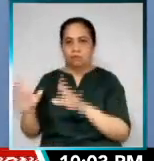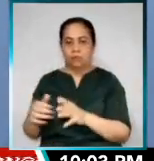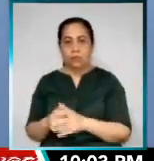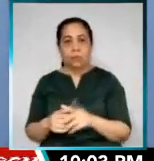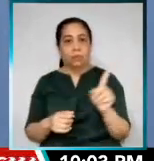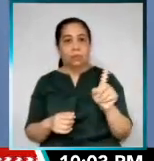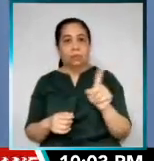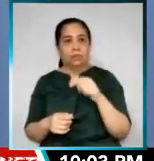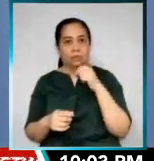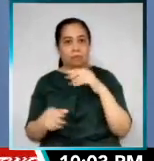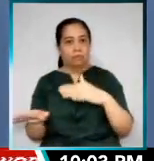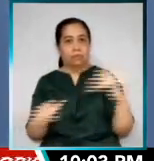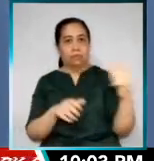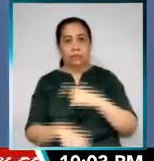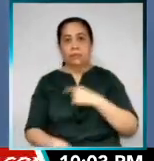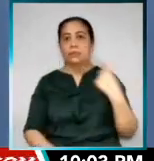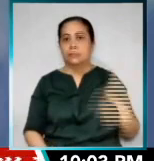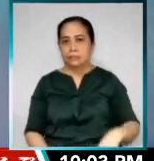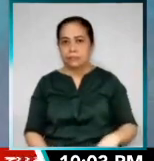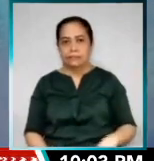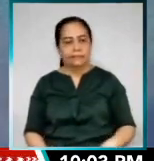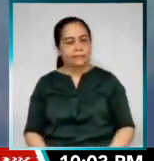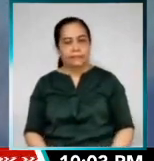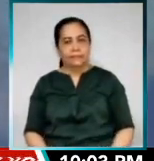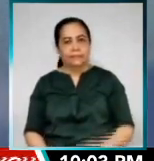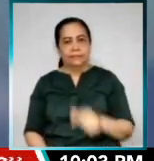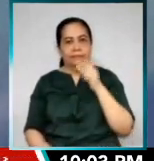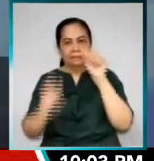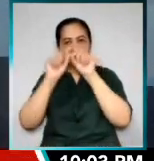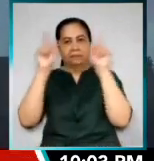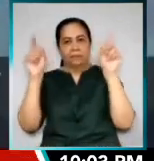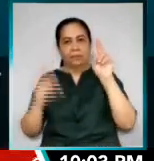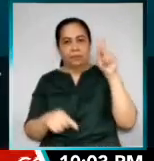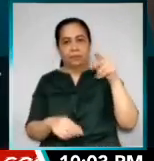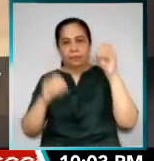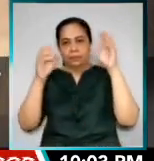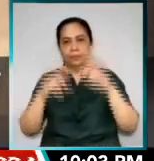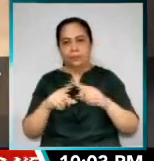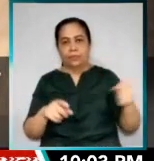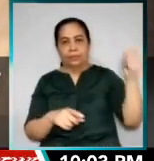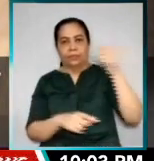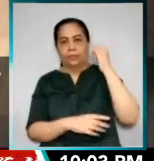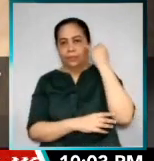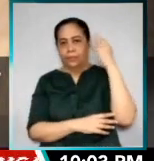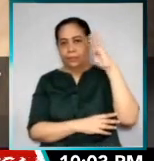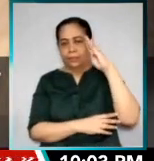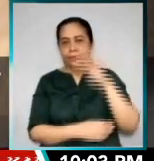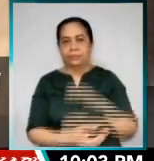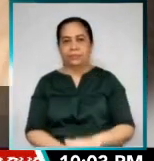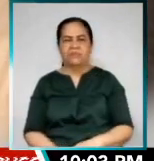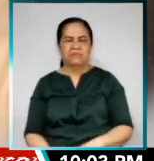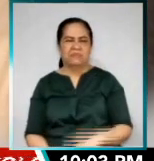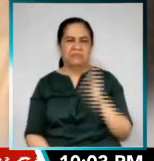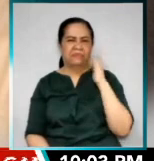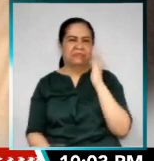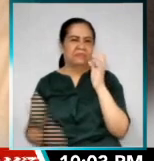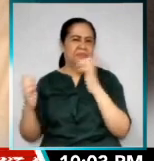ng Chinese, hindi na ikinagulat ni UP Professor Jay Batumbakal. I don't expect it to be fully